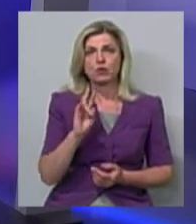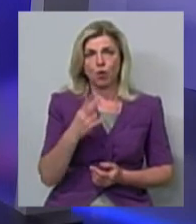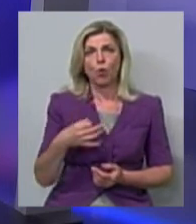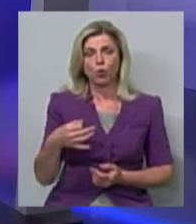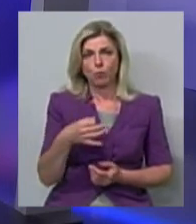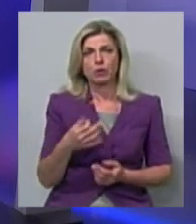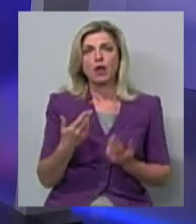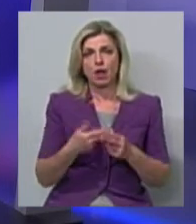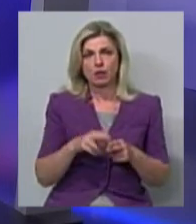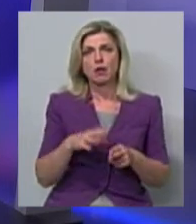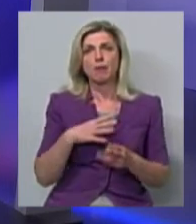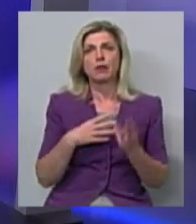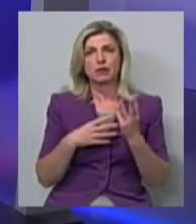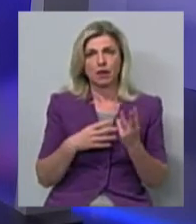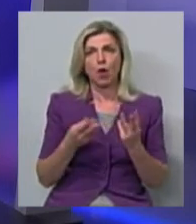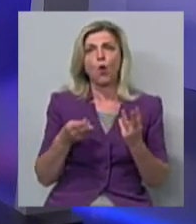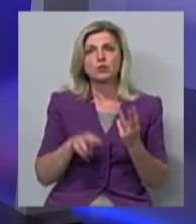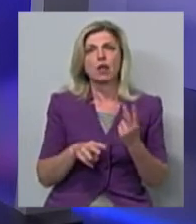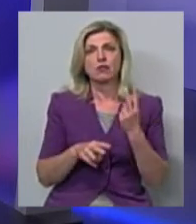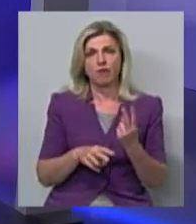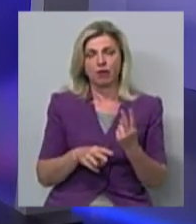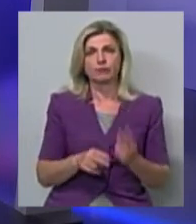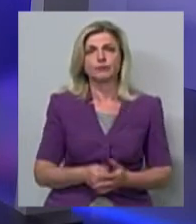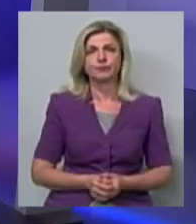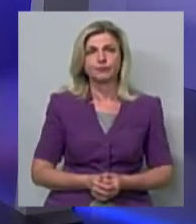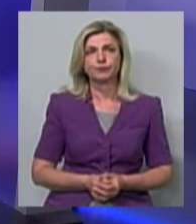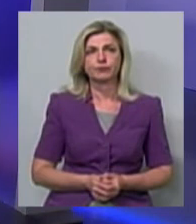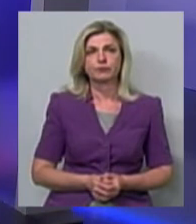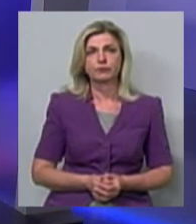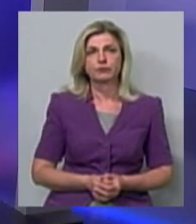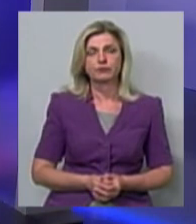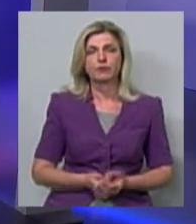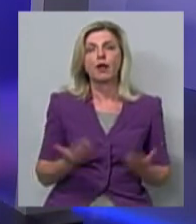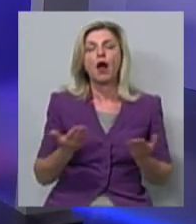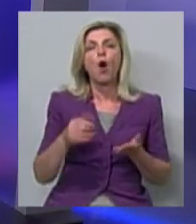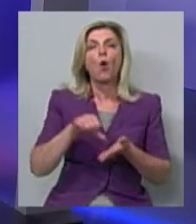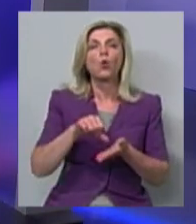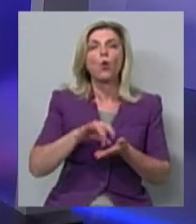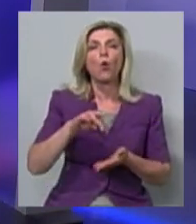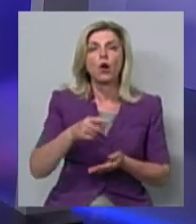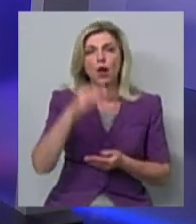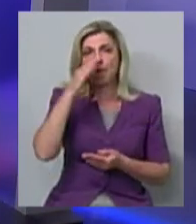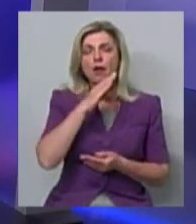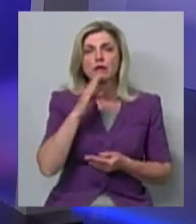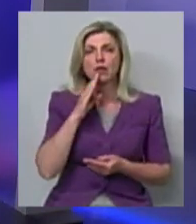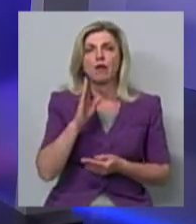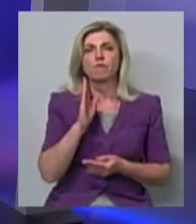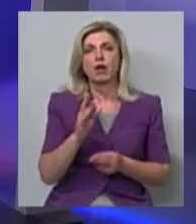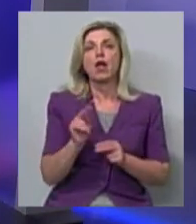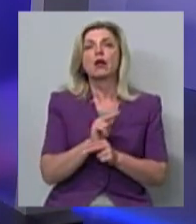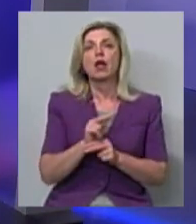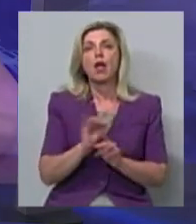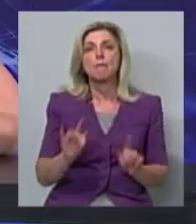ваші пацієнти? Було три, осталось уже два. Угу. А скажіть, будь ласка, яка роль батьків у процесі лікування в